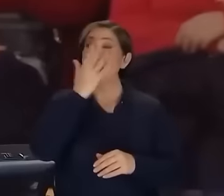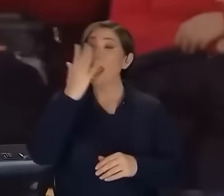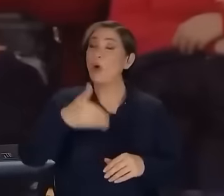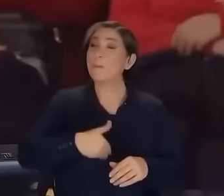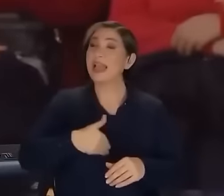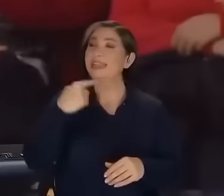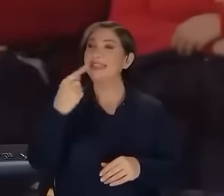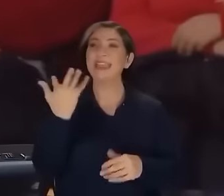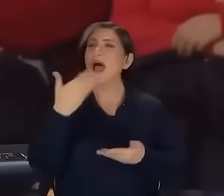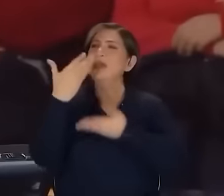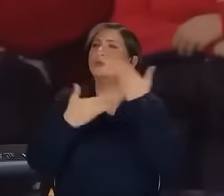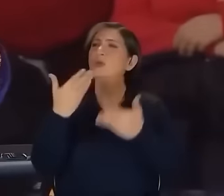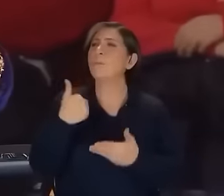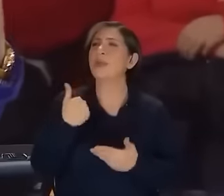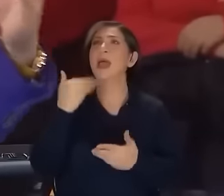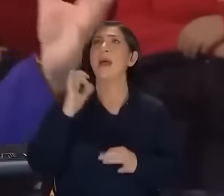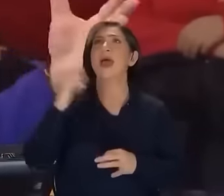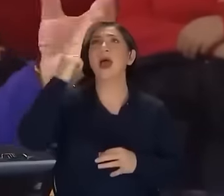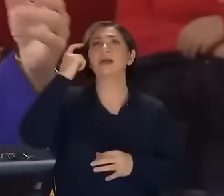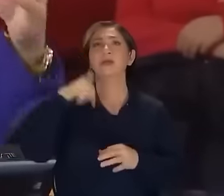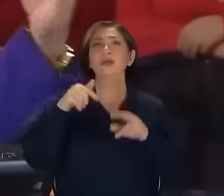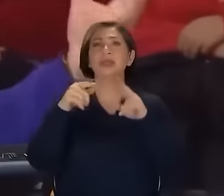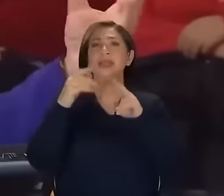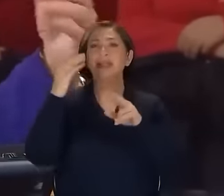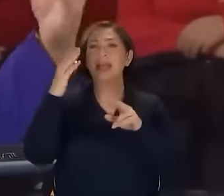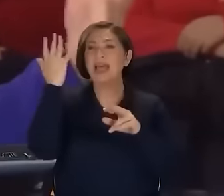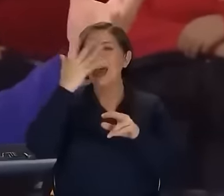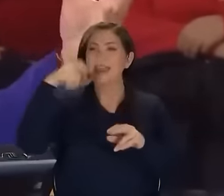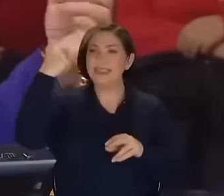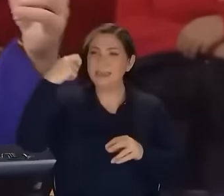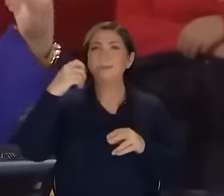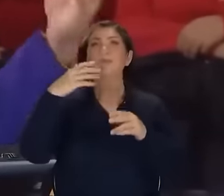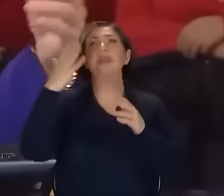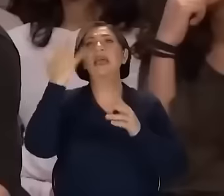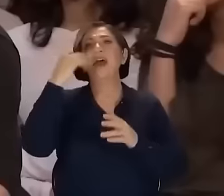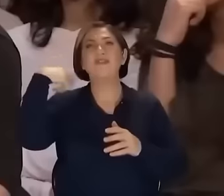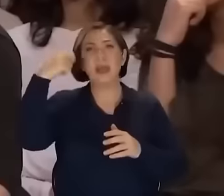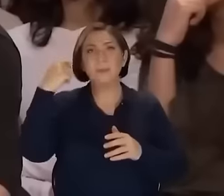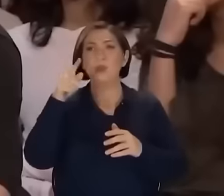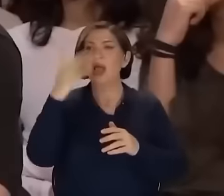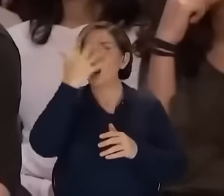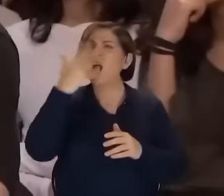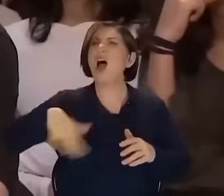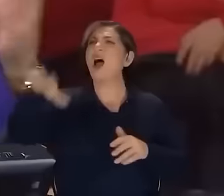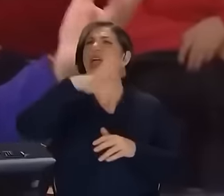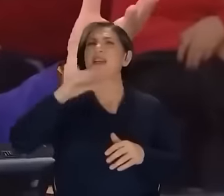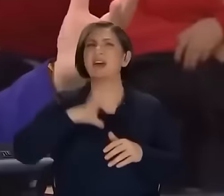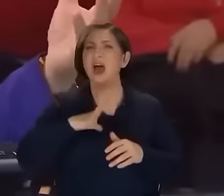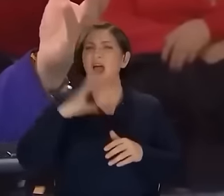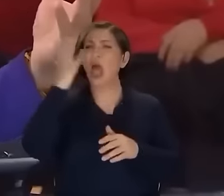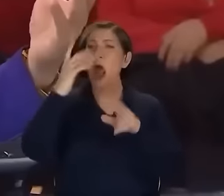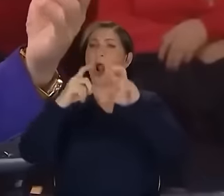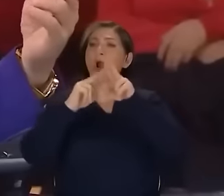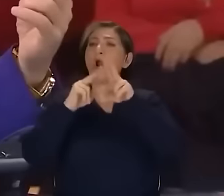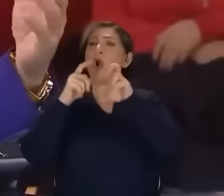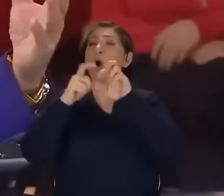komikler dediğin zaman ne anlatıyorsun? Benim aklıma hemen o film noir geldi. Kara sinema, kara film. Hı-hı. Kara film, bu karalar her yerde var işte. Evet. Kara roman